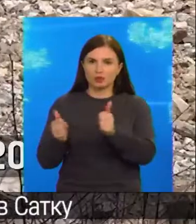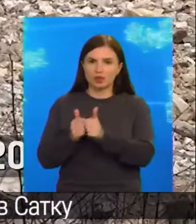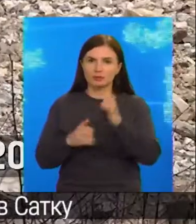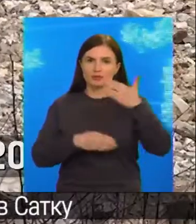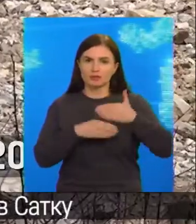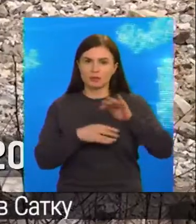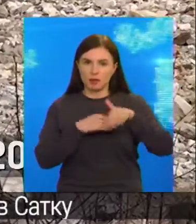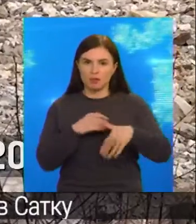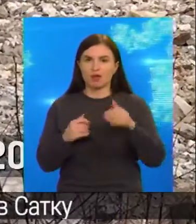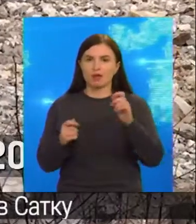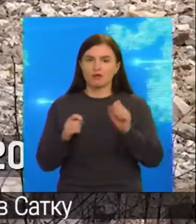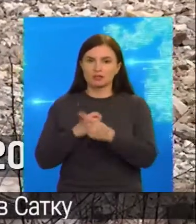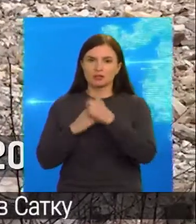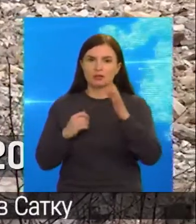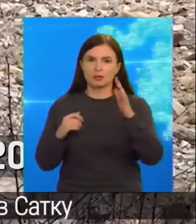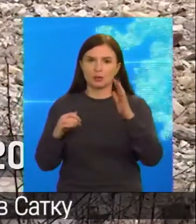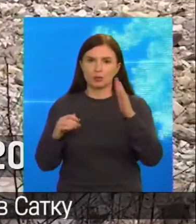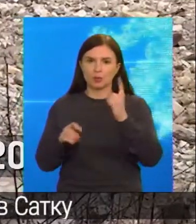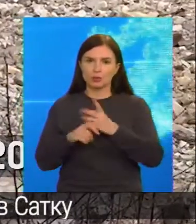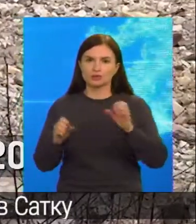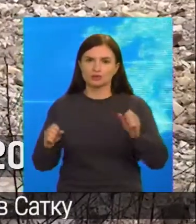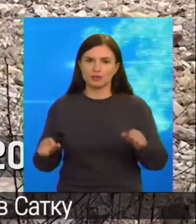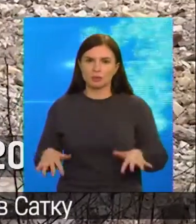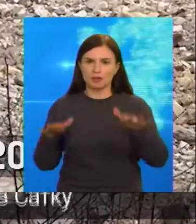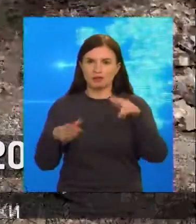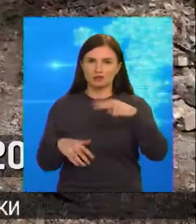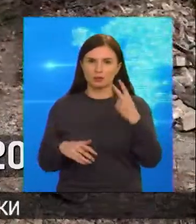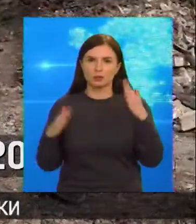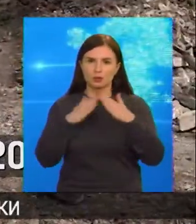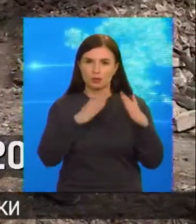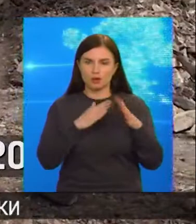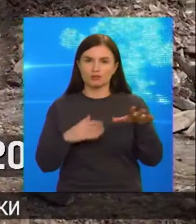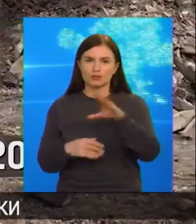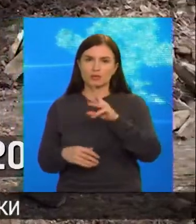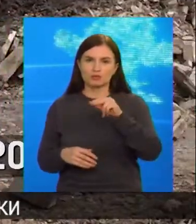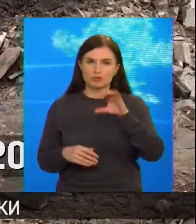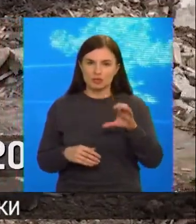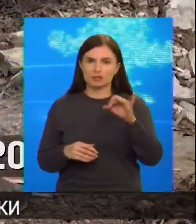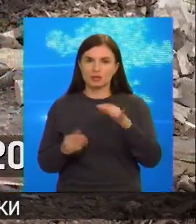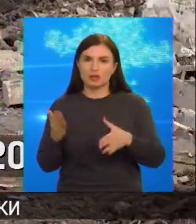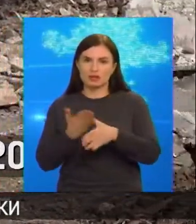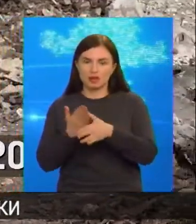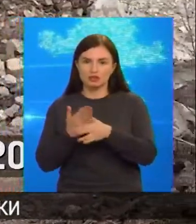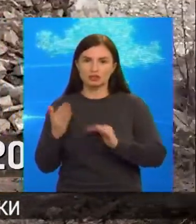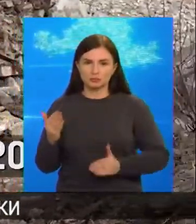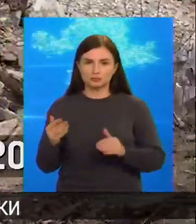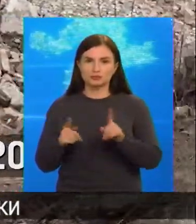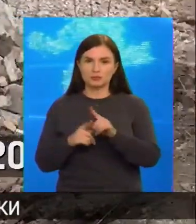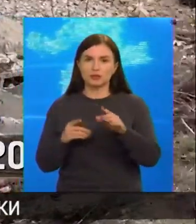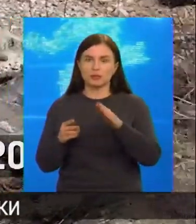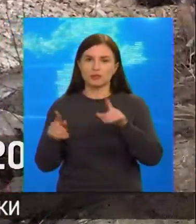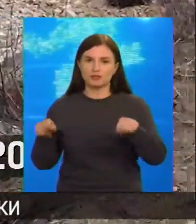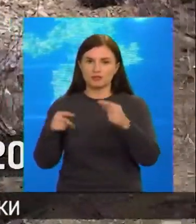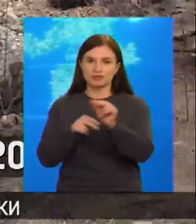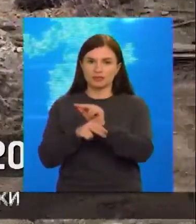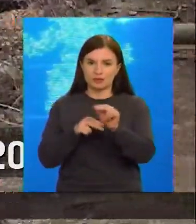угроза затопления 22 домов. Все эти дни сотрудники МЧС и подрядчик, который проводит реконструкцию плотины, проводили восстановительные